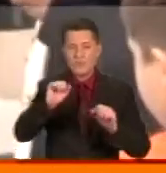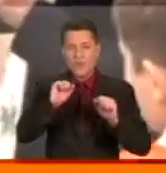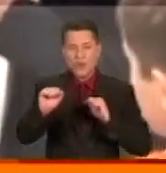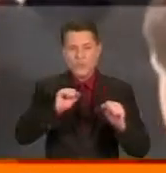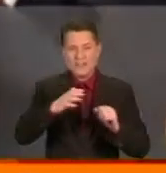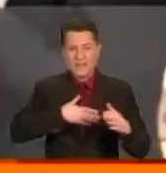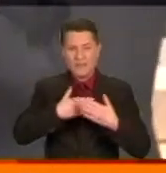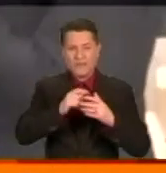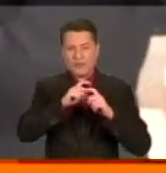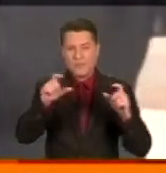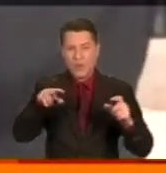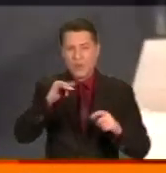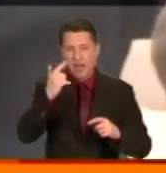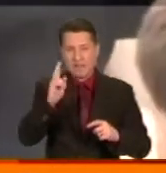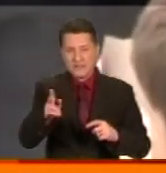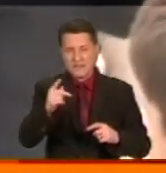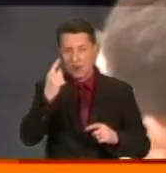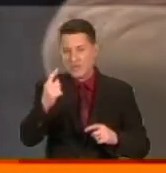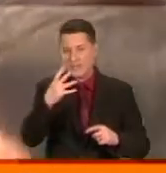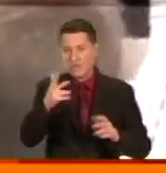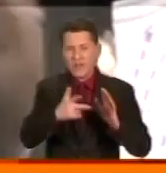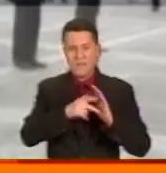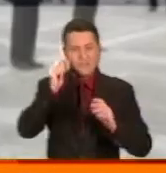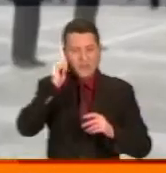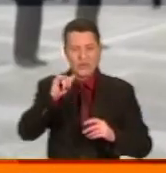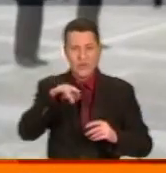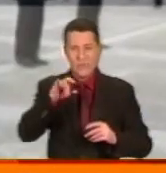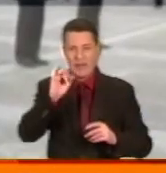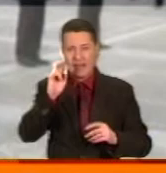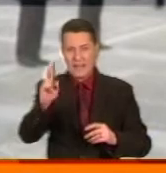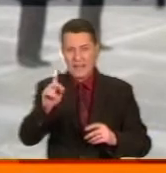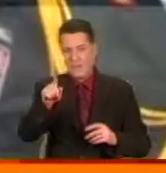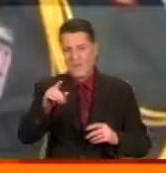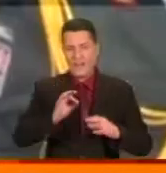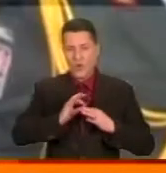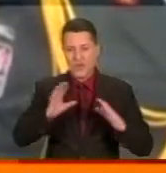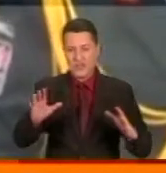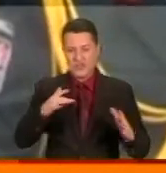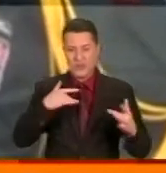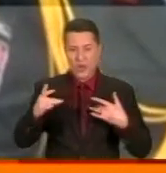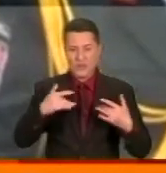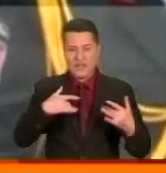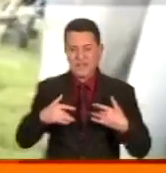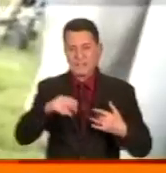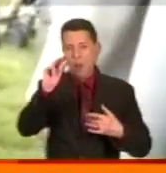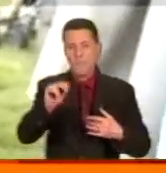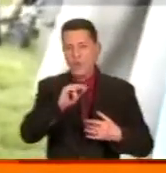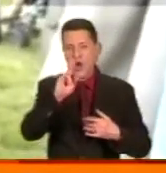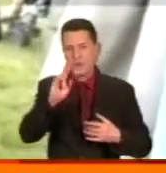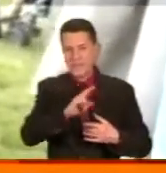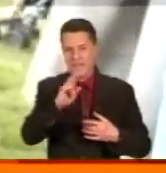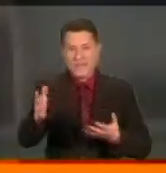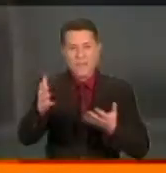добровольчого батальйону «Луганськ-1», 48-річний Андрій Умрихін. Він урочисто з концертом і Божим благословенням приймає